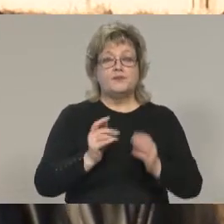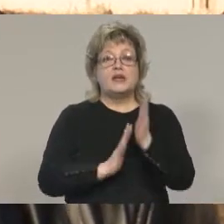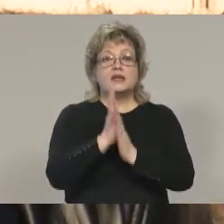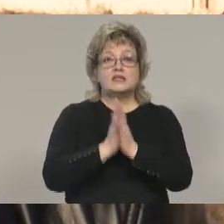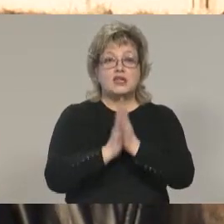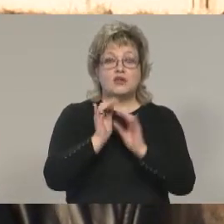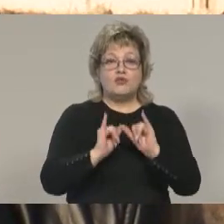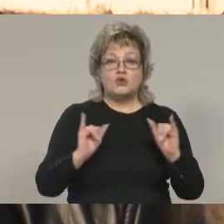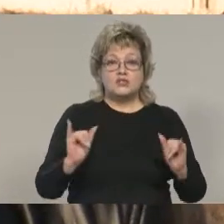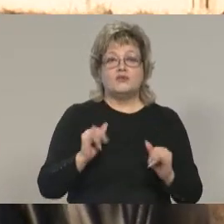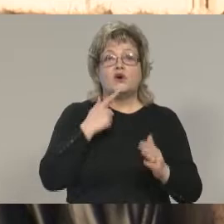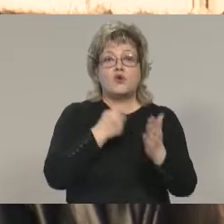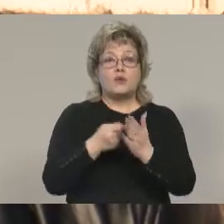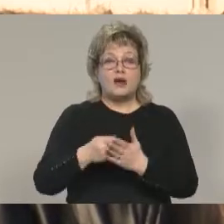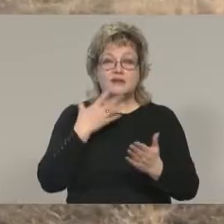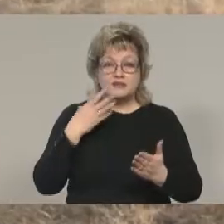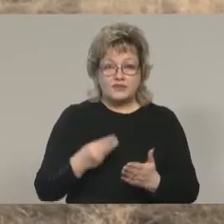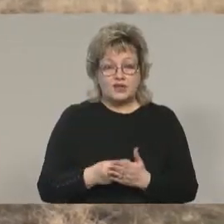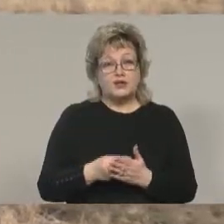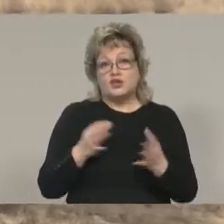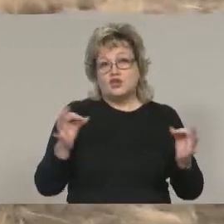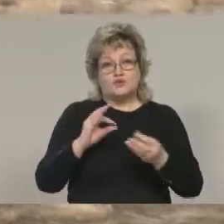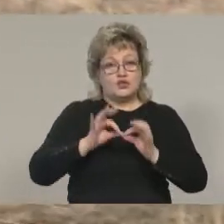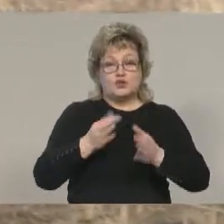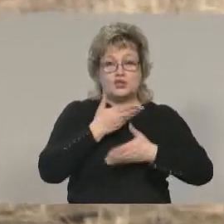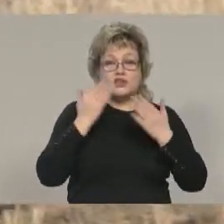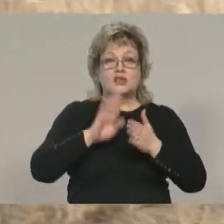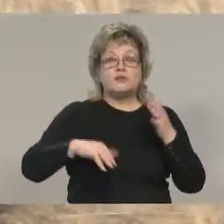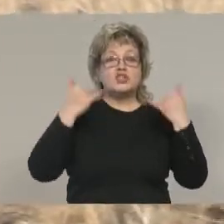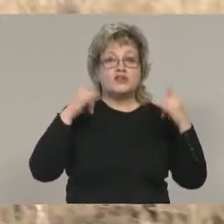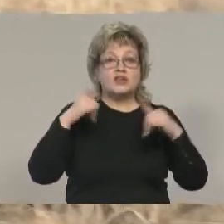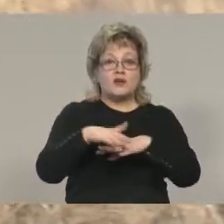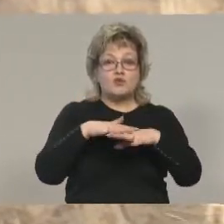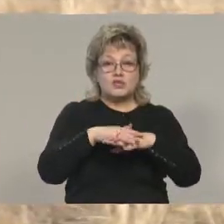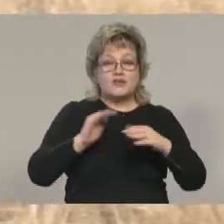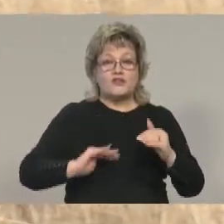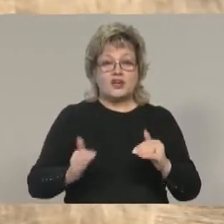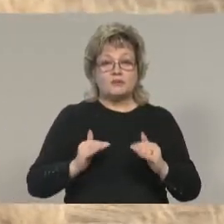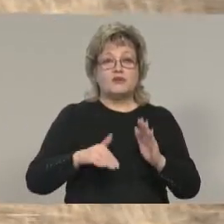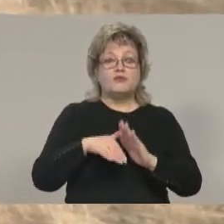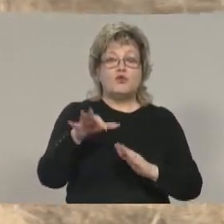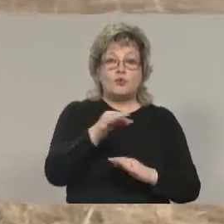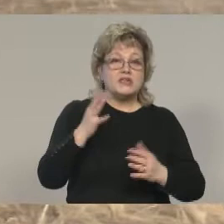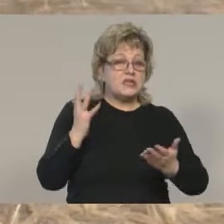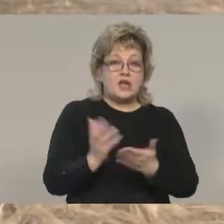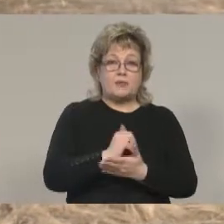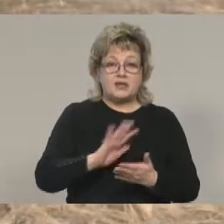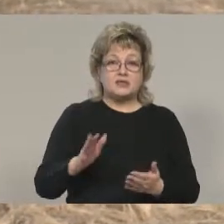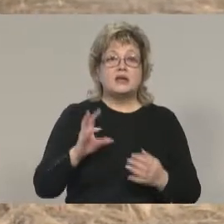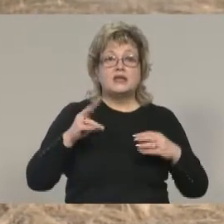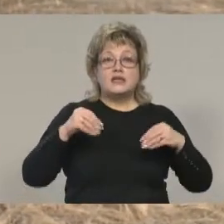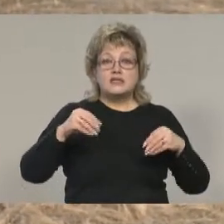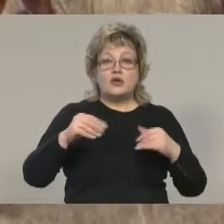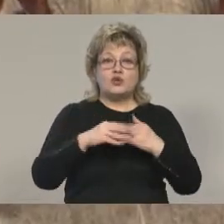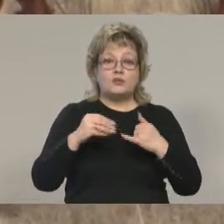растениеводство, корма свои. Ничего сложного нет. Без животноводства фермерам Востока области точно не обойтись. На